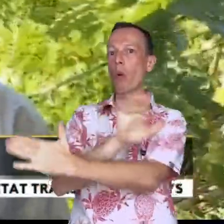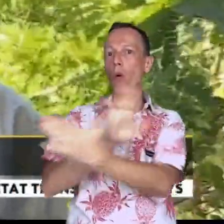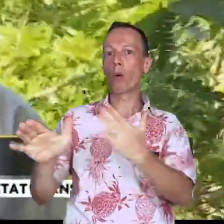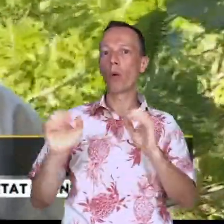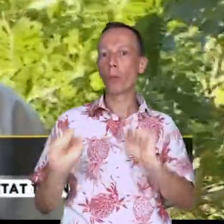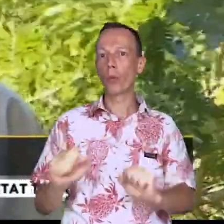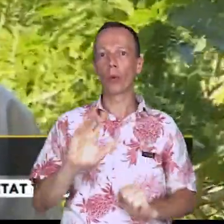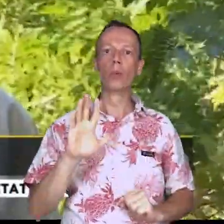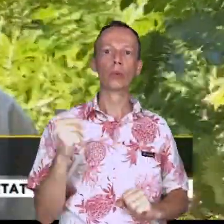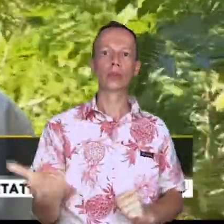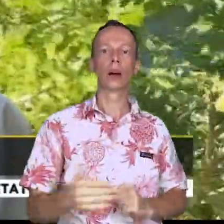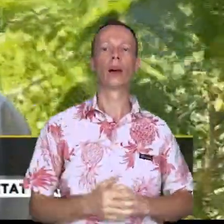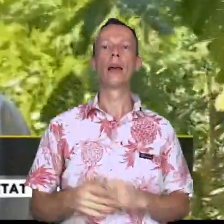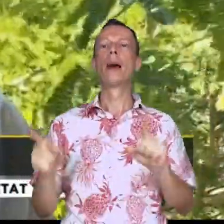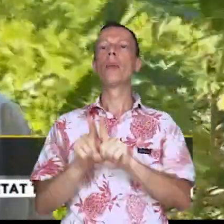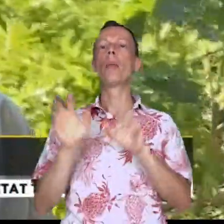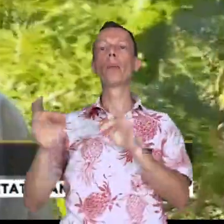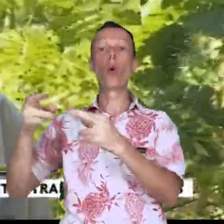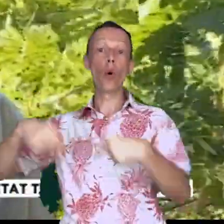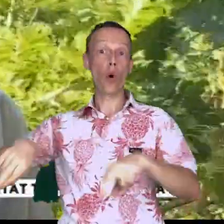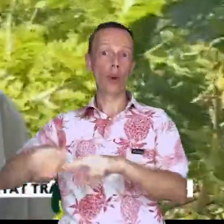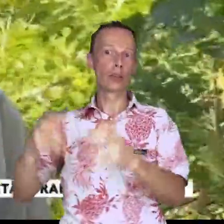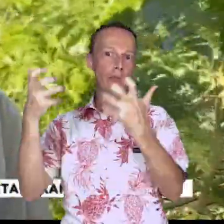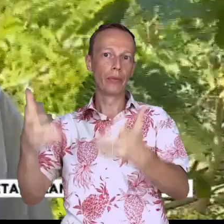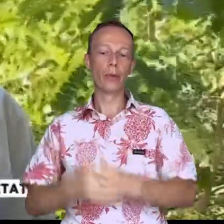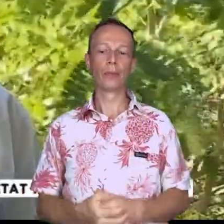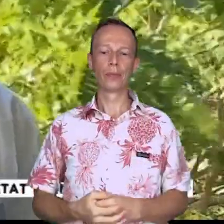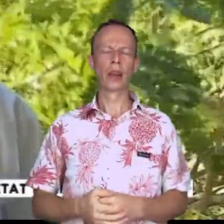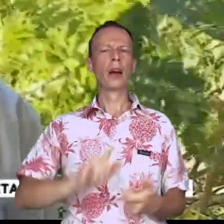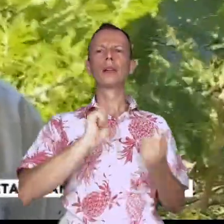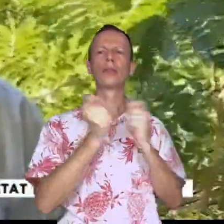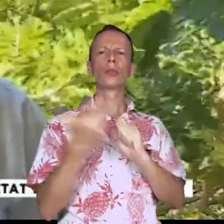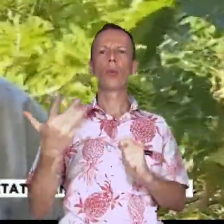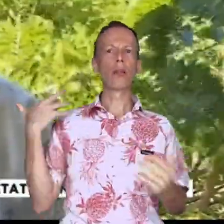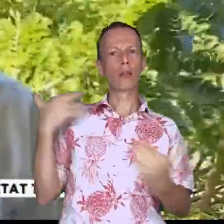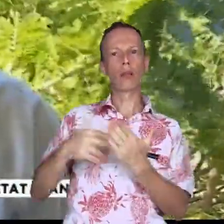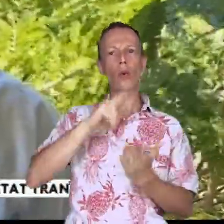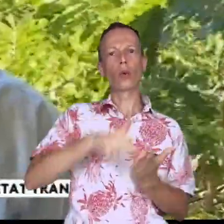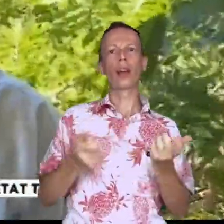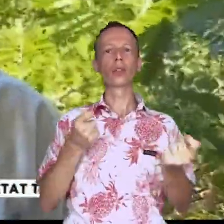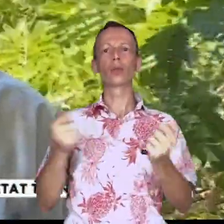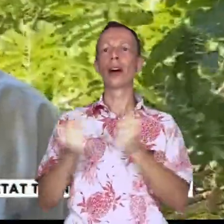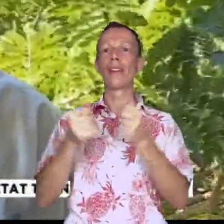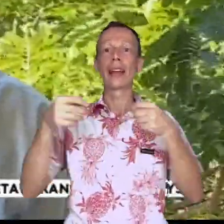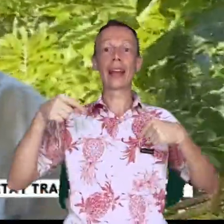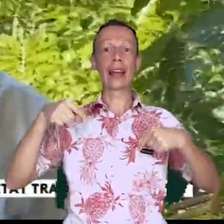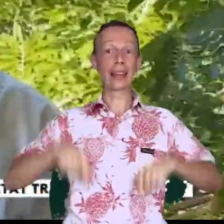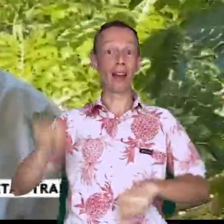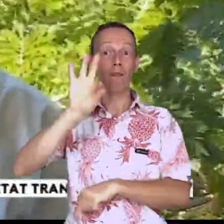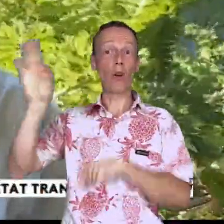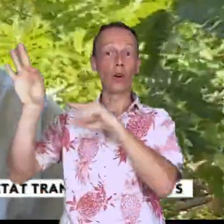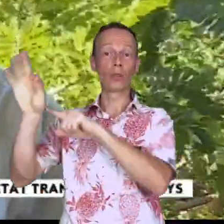français et qu'à partir du 1er octobre, donc, nous sommes en contrat de gestion avec le pays. Les modalités contractuelles sont les mêmes,